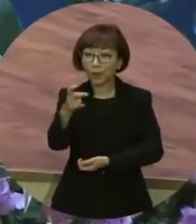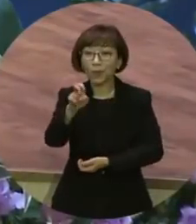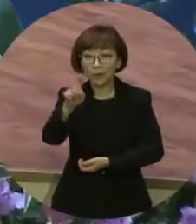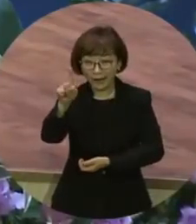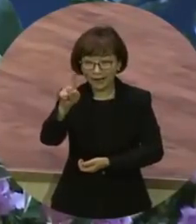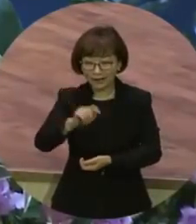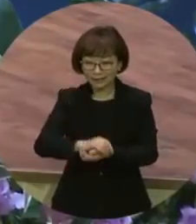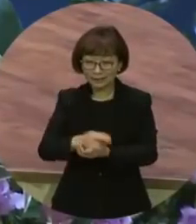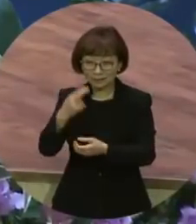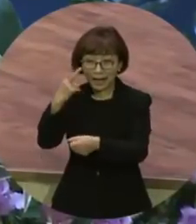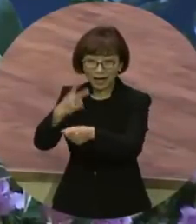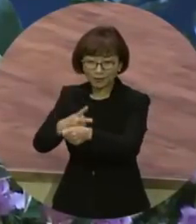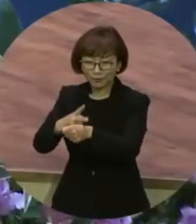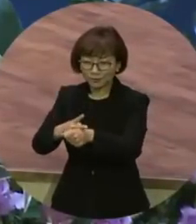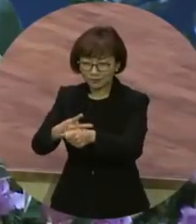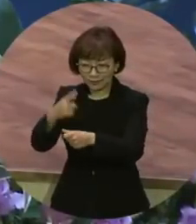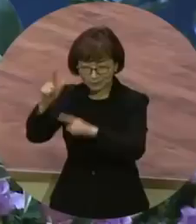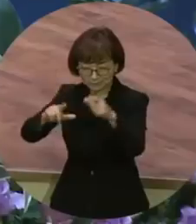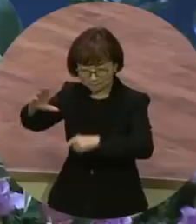세틀 갖춰서 세계복음하고 싶은데